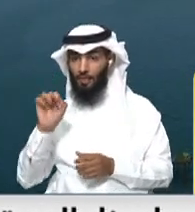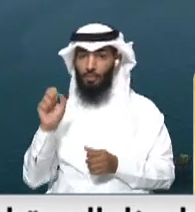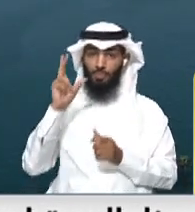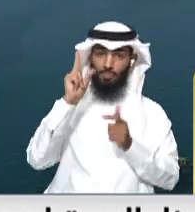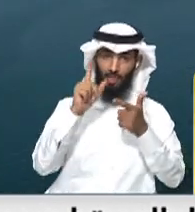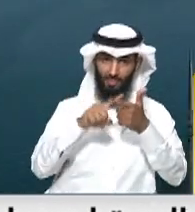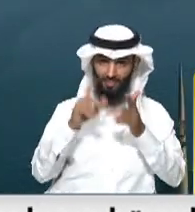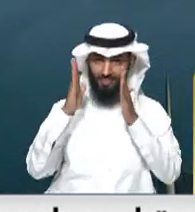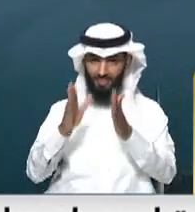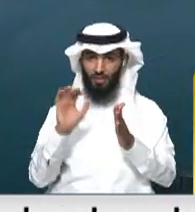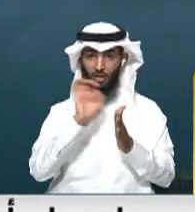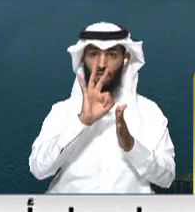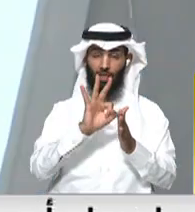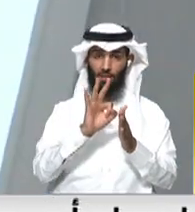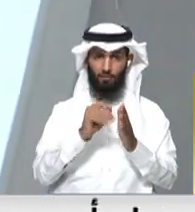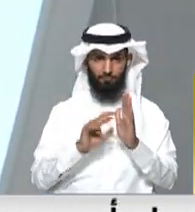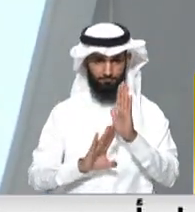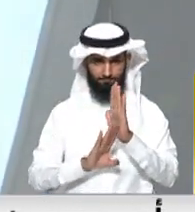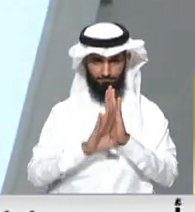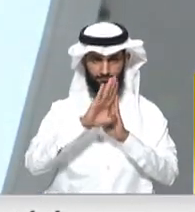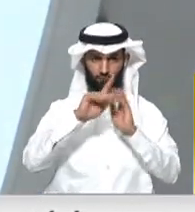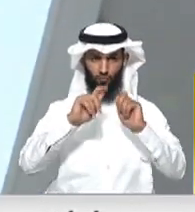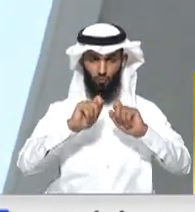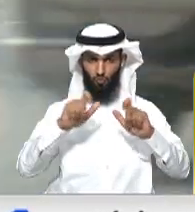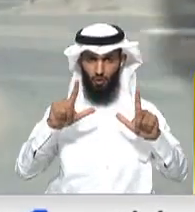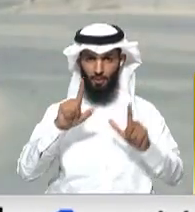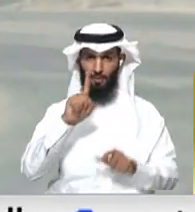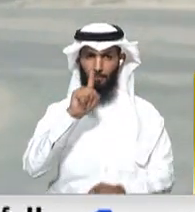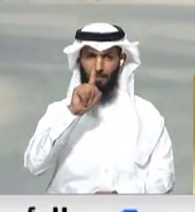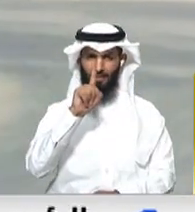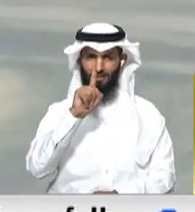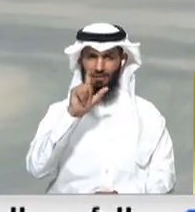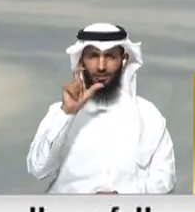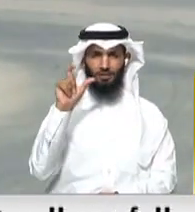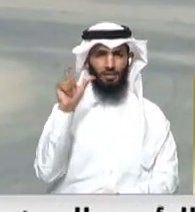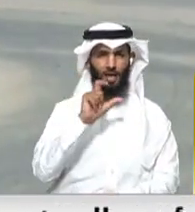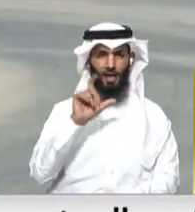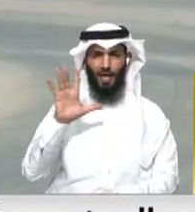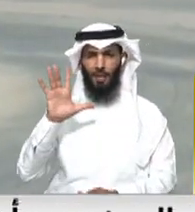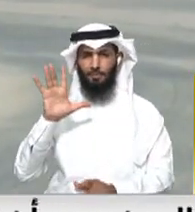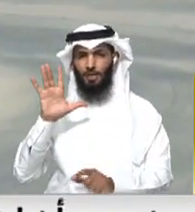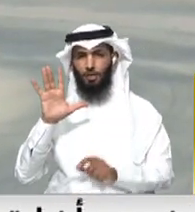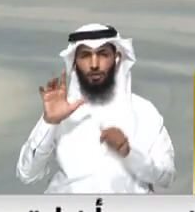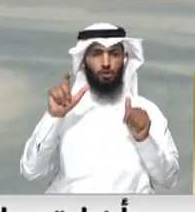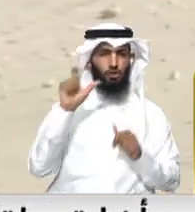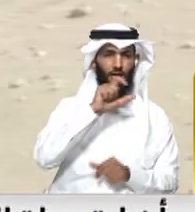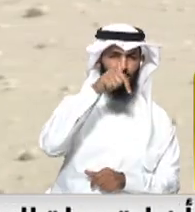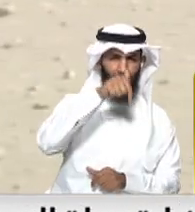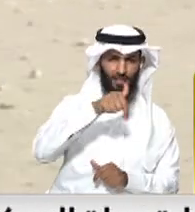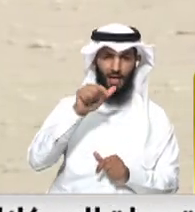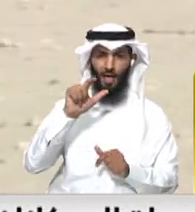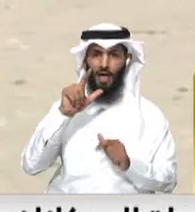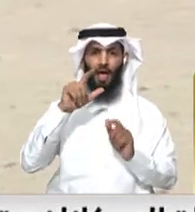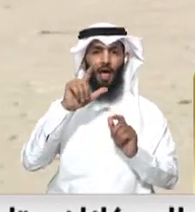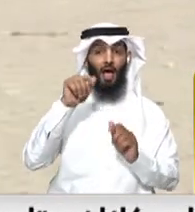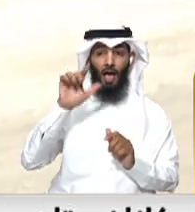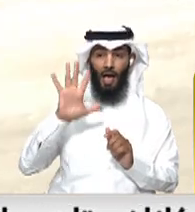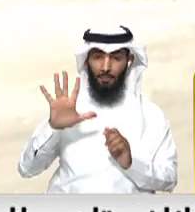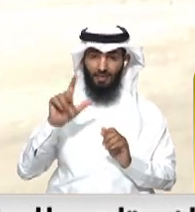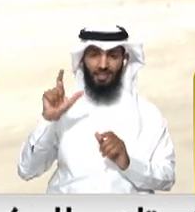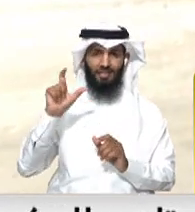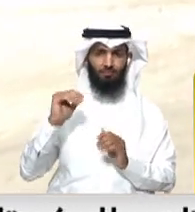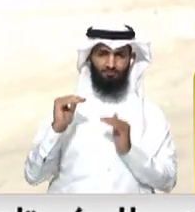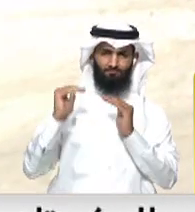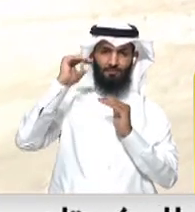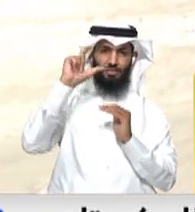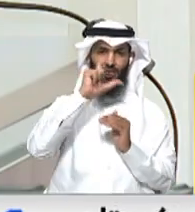مقارنة بالربع الأول، لكن سجل معدل النقص عن شهر مايو 2024 بنسبة 38%.